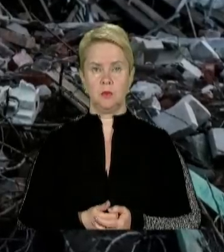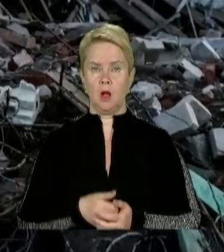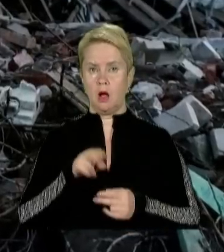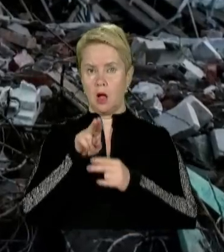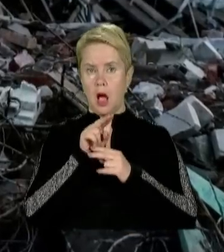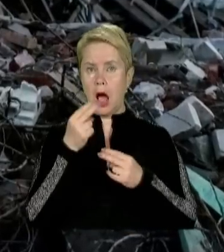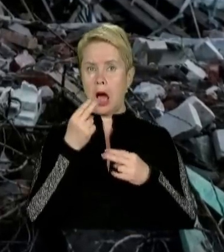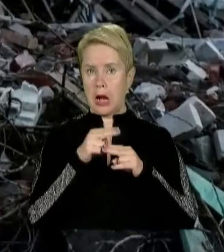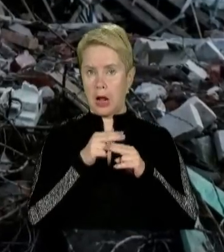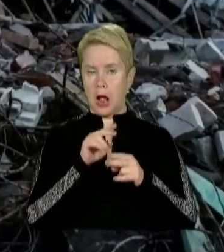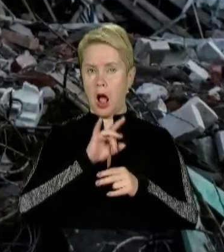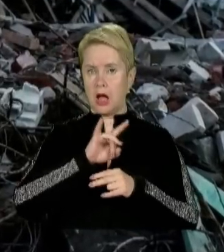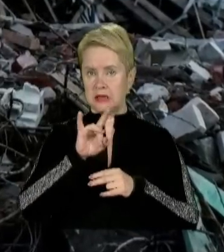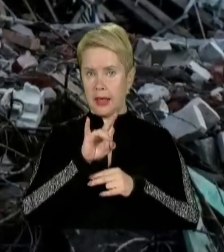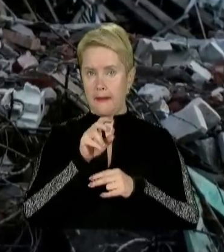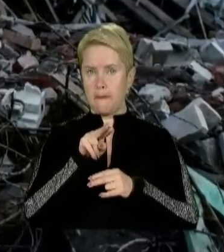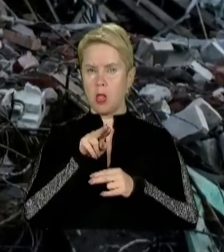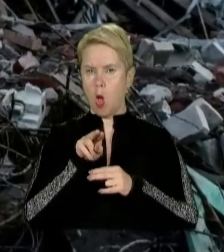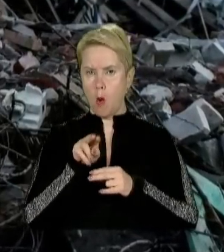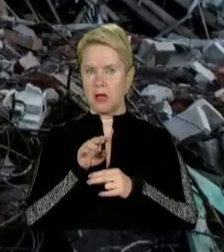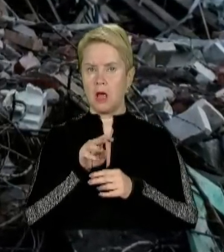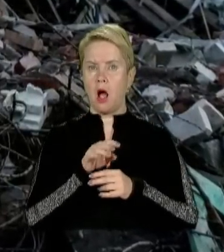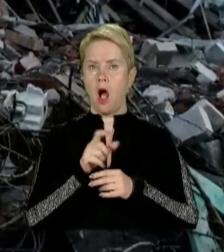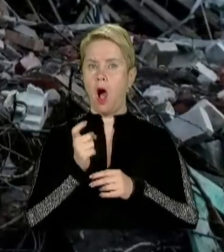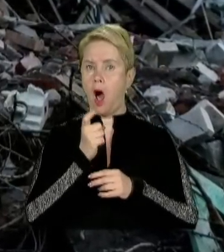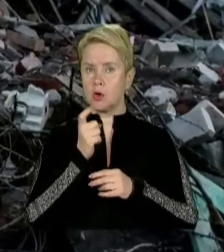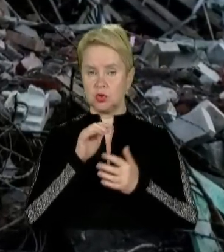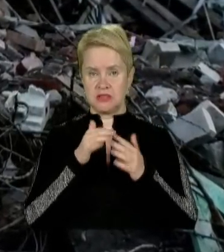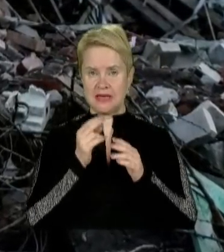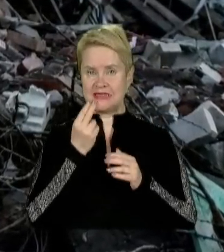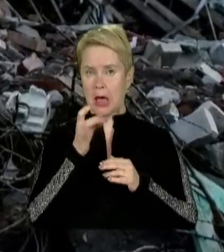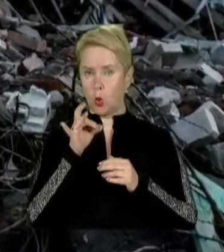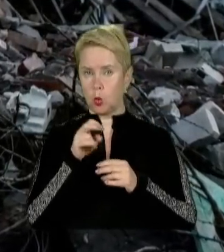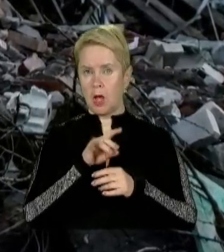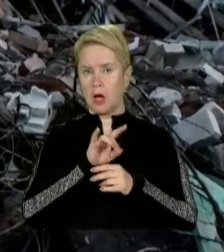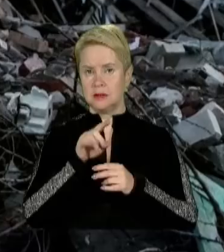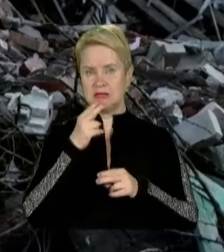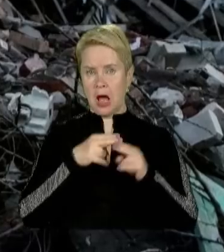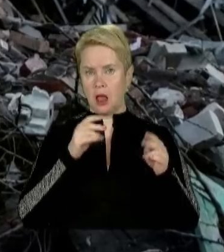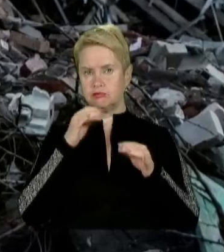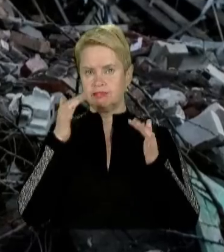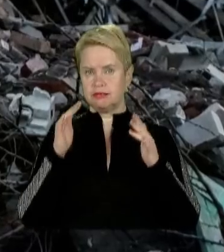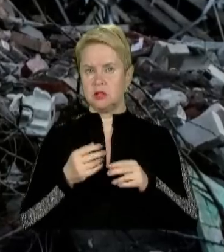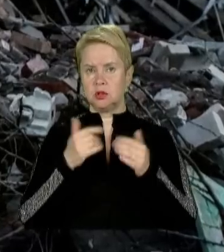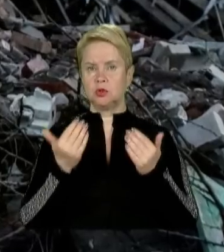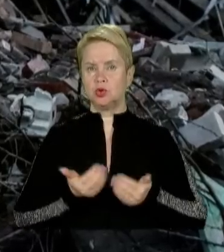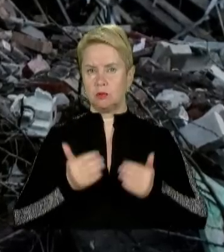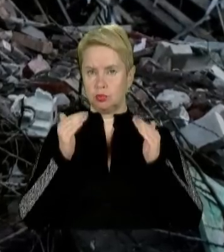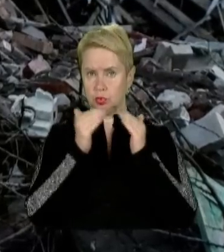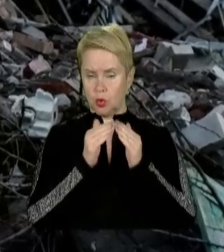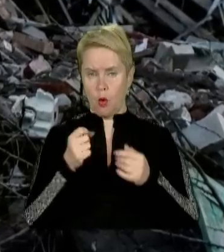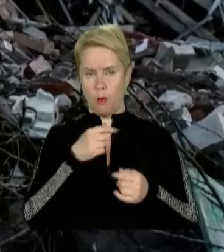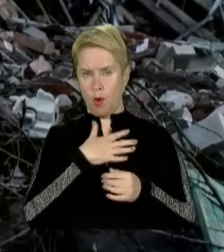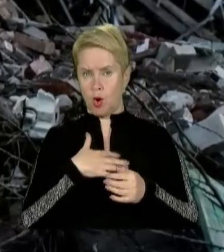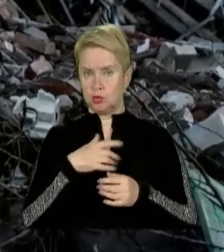Атакували ракетами, артилерією та мінометами і Харківщину. У селі Циркуни крилатим залізячим розтрощило житловий будинок.